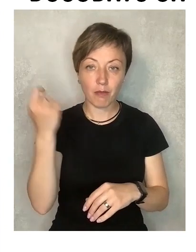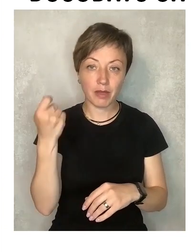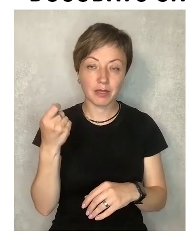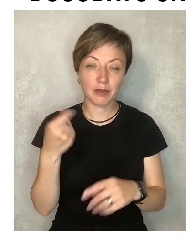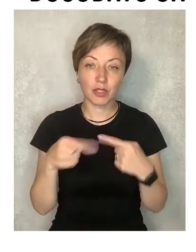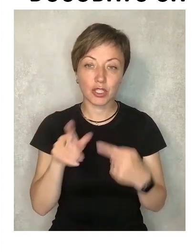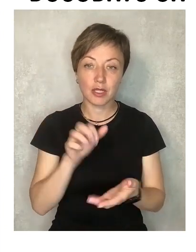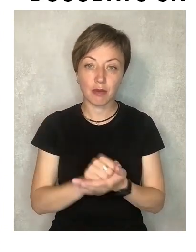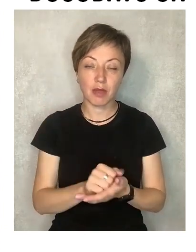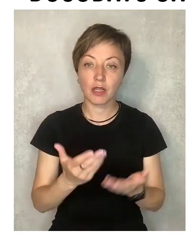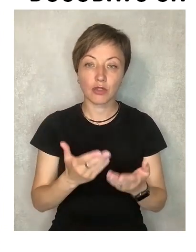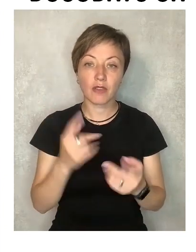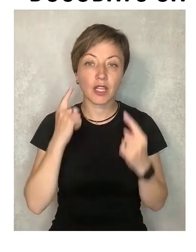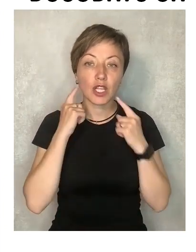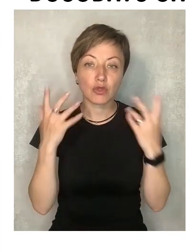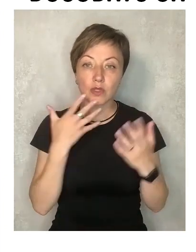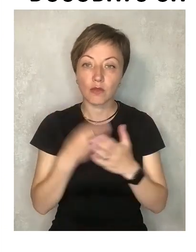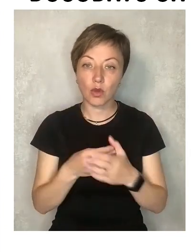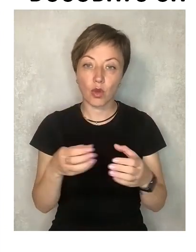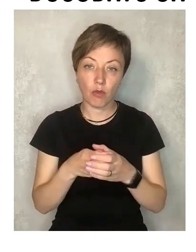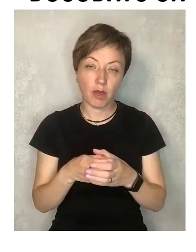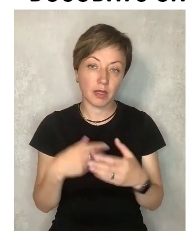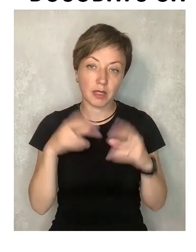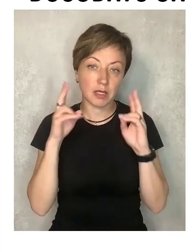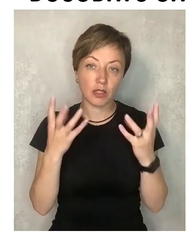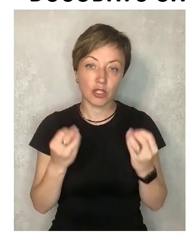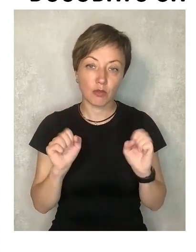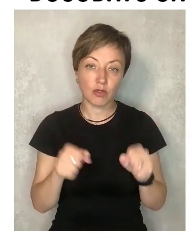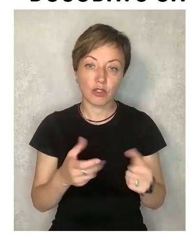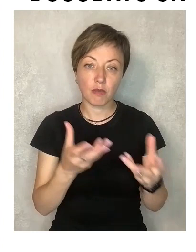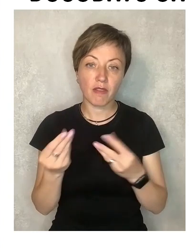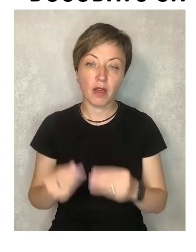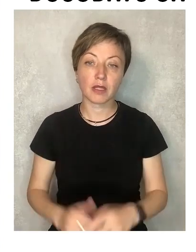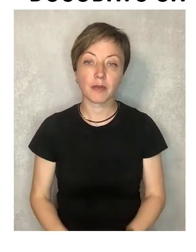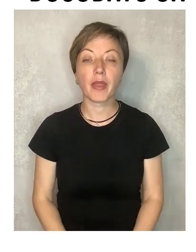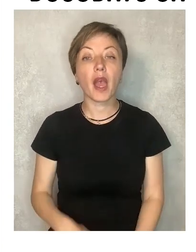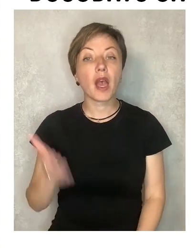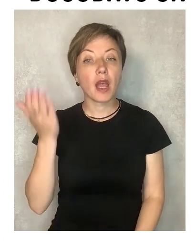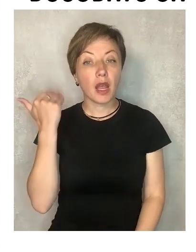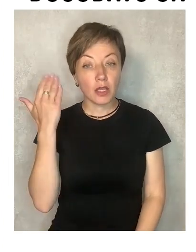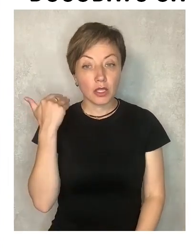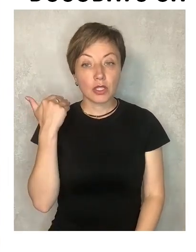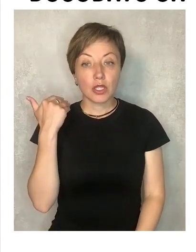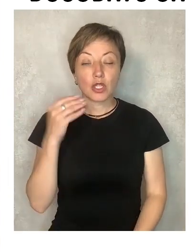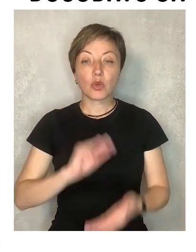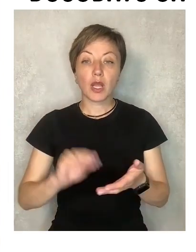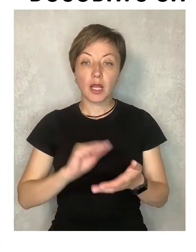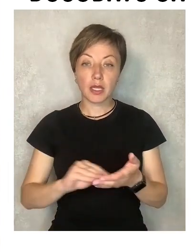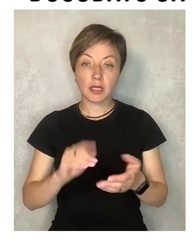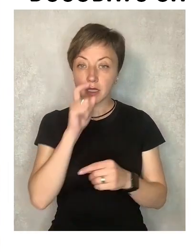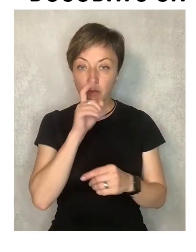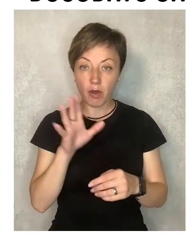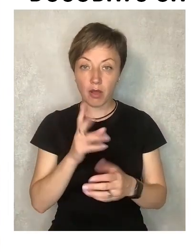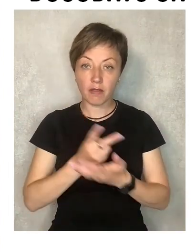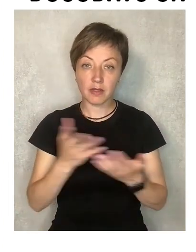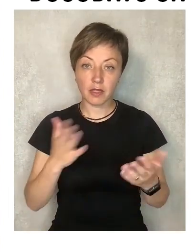що, ну, якщо він не чує свою громаду, то я не знаю, як ще можна впливати. І раніше журналісти досить непогано висвітлювали наші